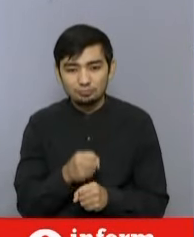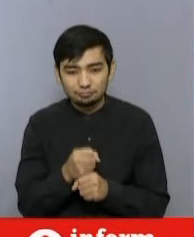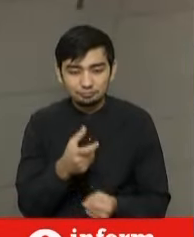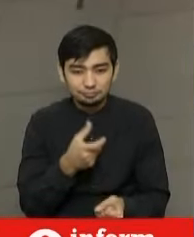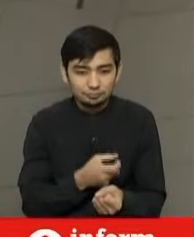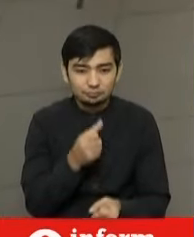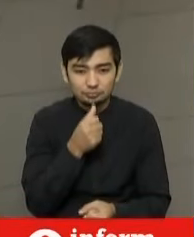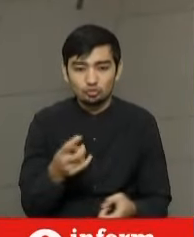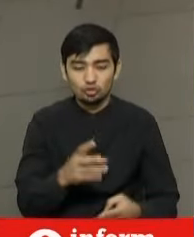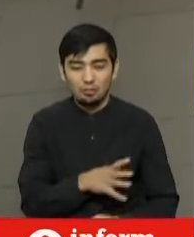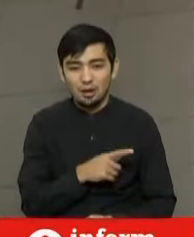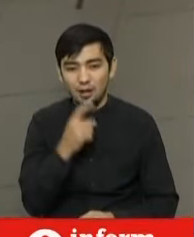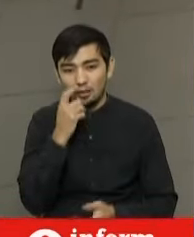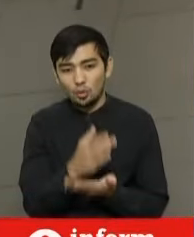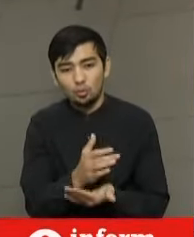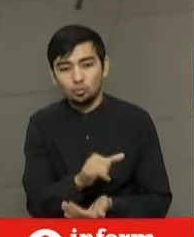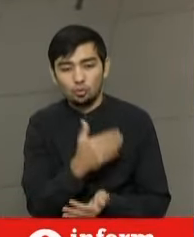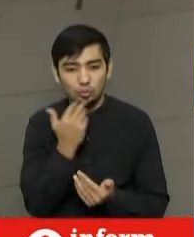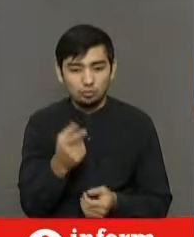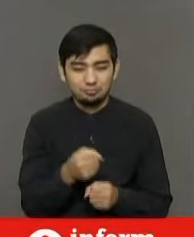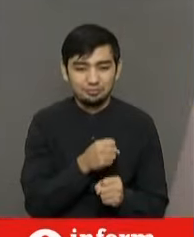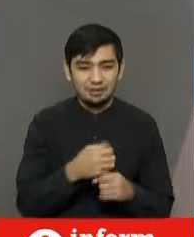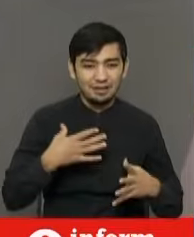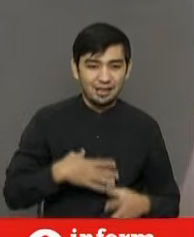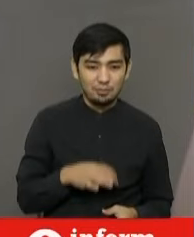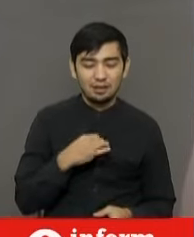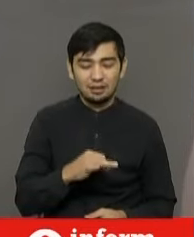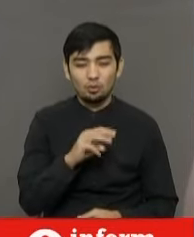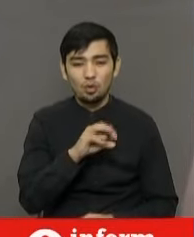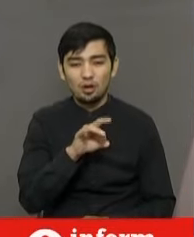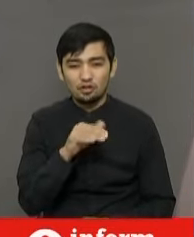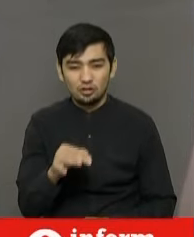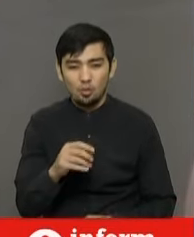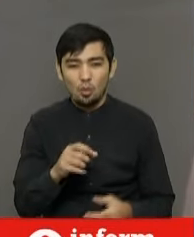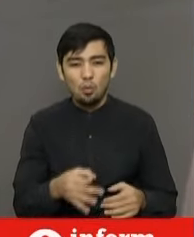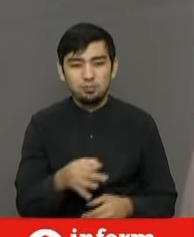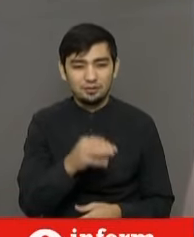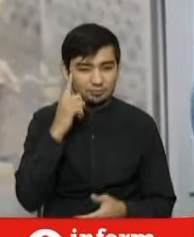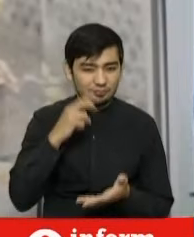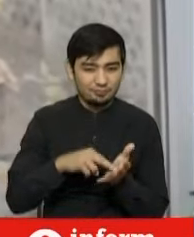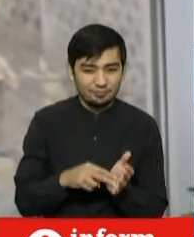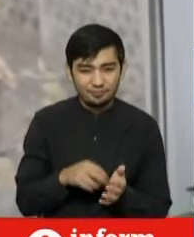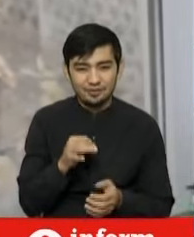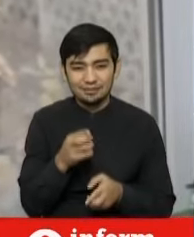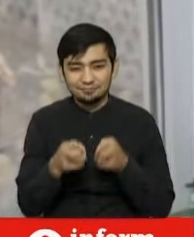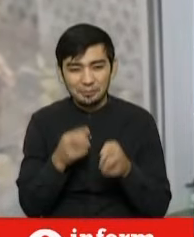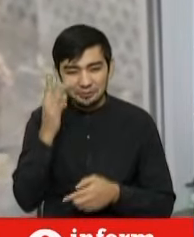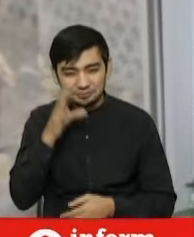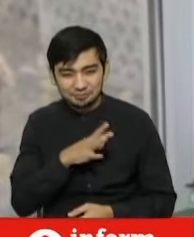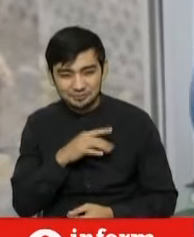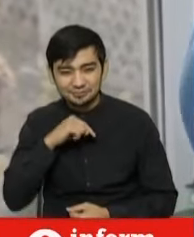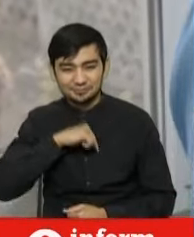жеткізді. Еске салсақ, 90 айының басында Төрежан Мақашев облыстық ауруханаға жоспарлы түрде тікшіне шегіне ота жасатуға